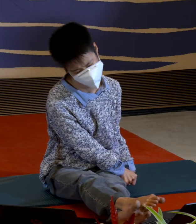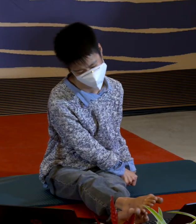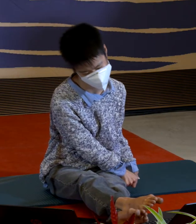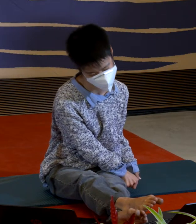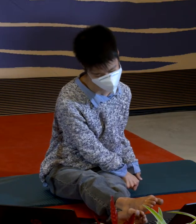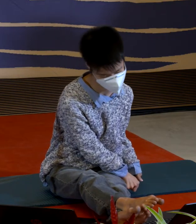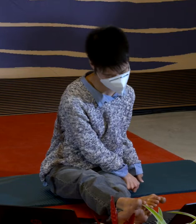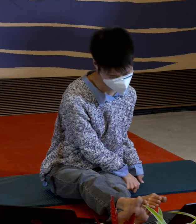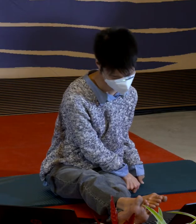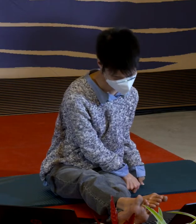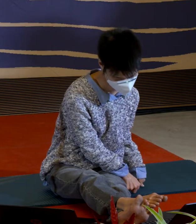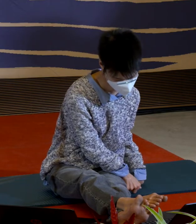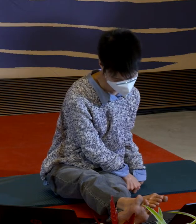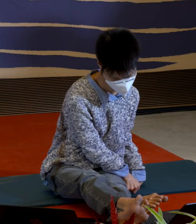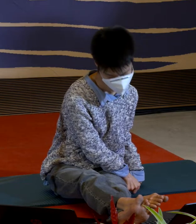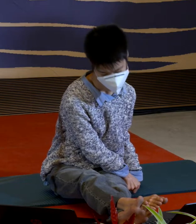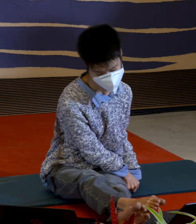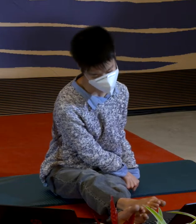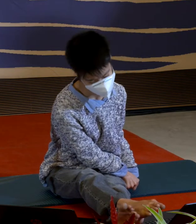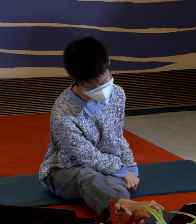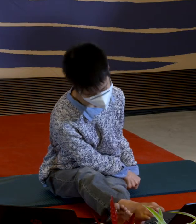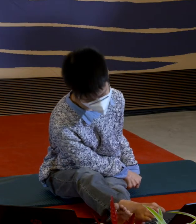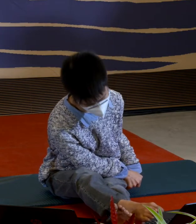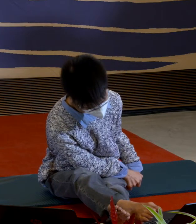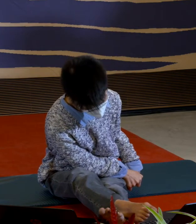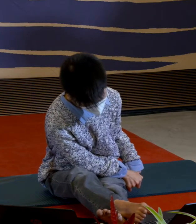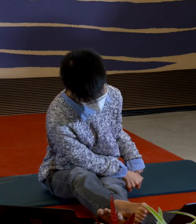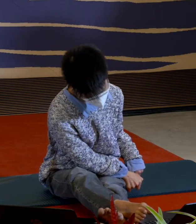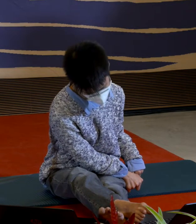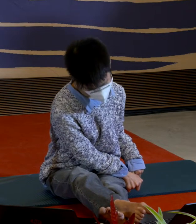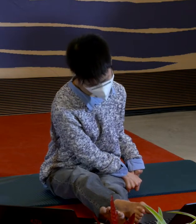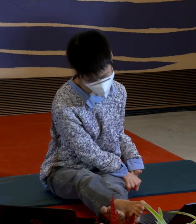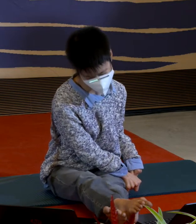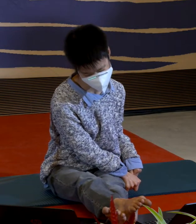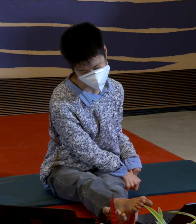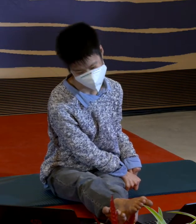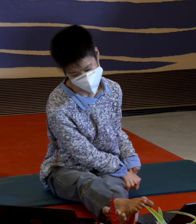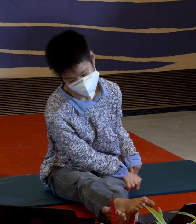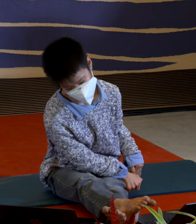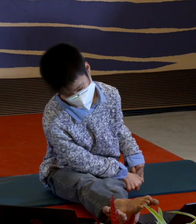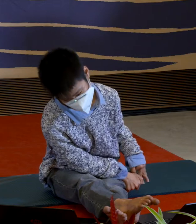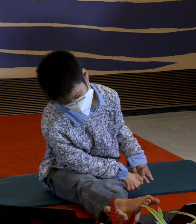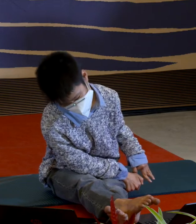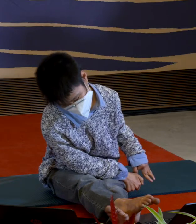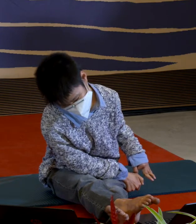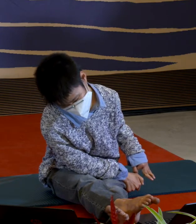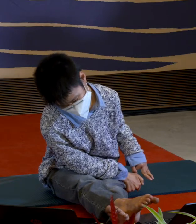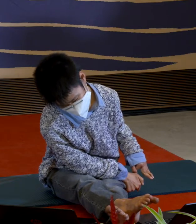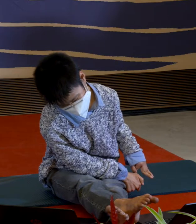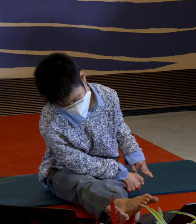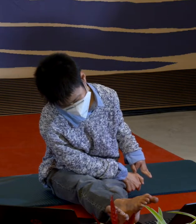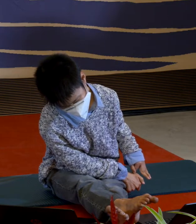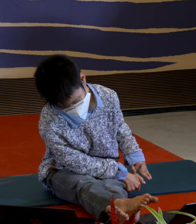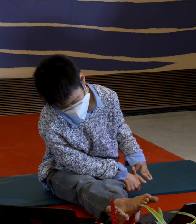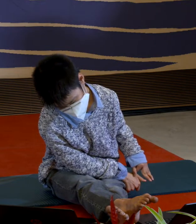de peindre le portrait des Ménines. C'est la silhouette gracieuse de Merce Cunningham ou de Pina Bausch. Je